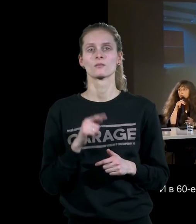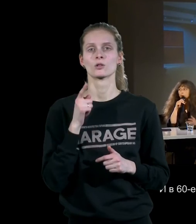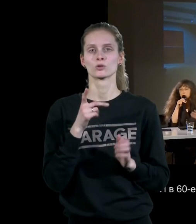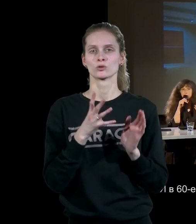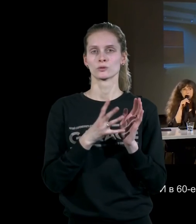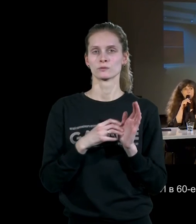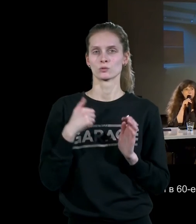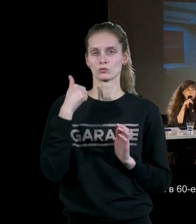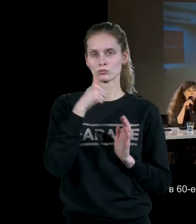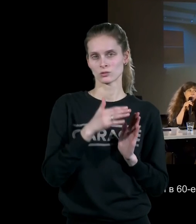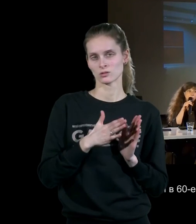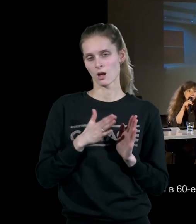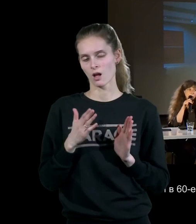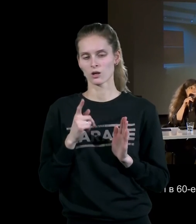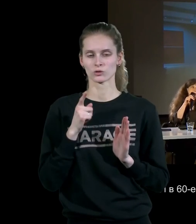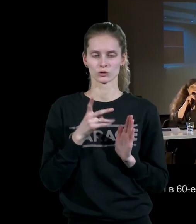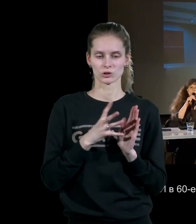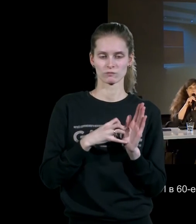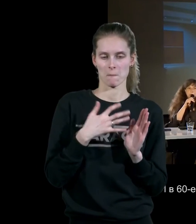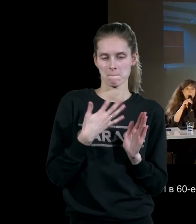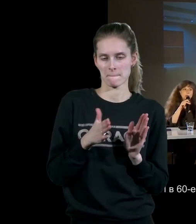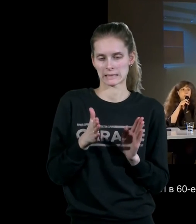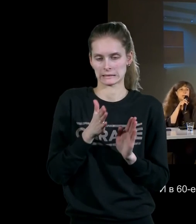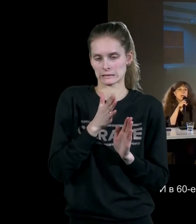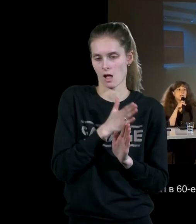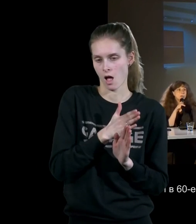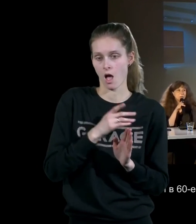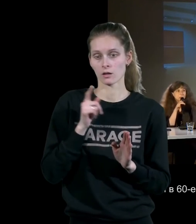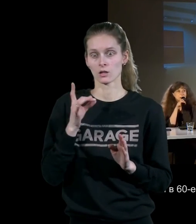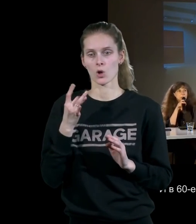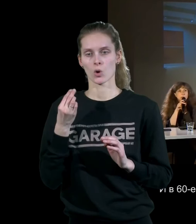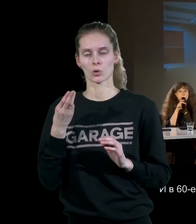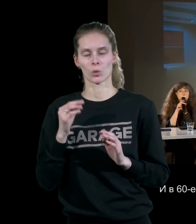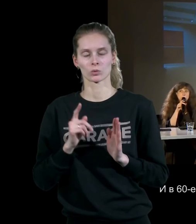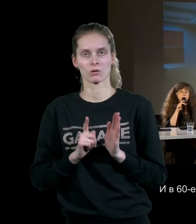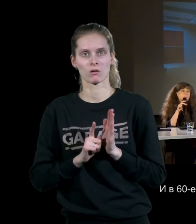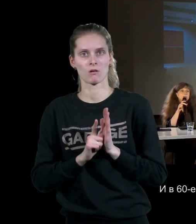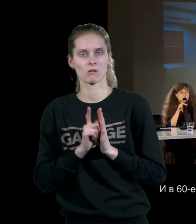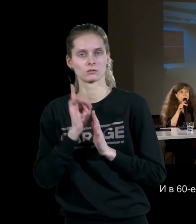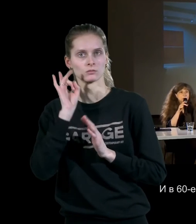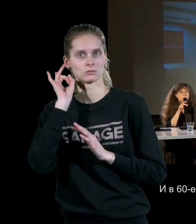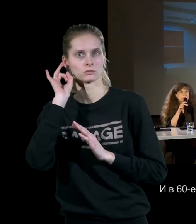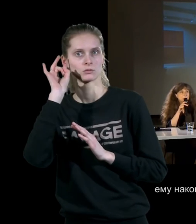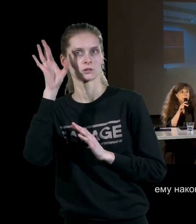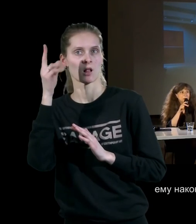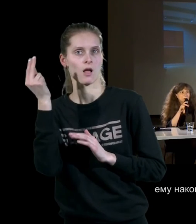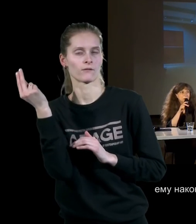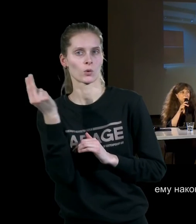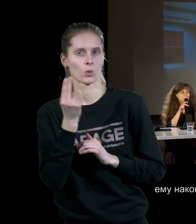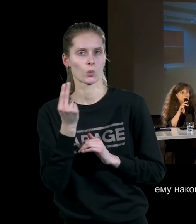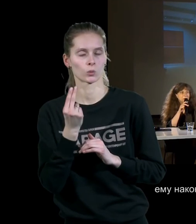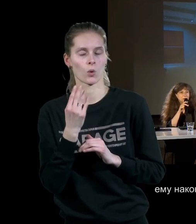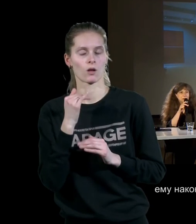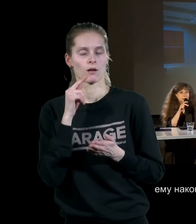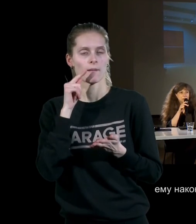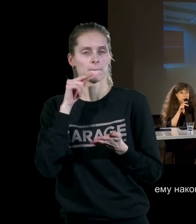уже становится, в 50-е годы становится все-таки уже знаменитым художником, ему предлагают заказ его мечты. Ему, наконец,